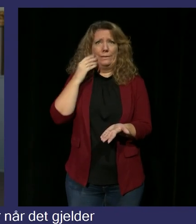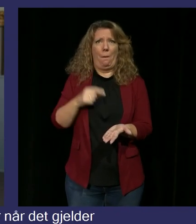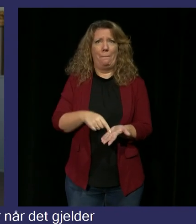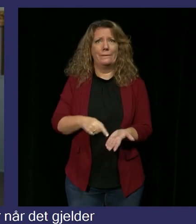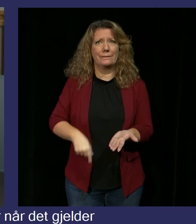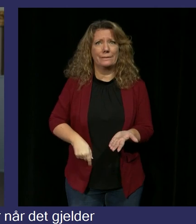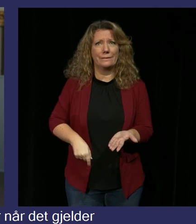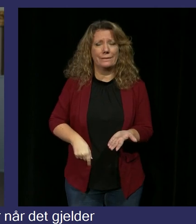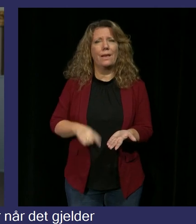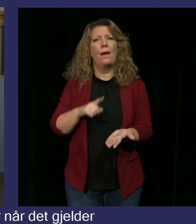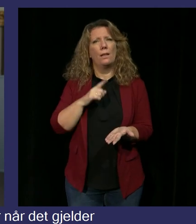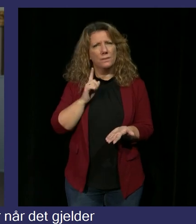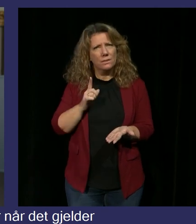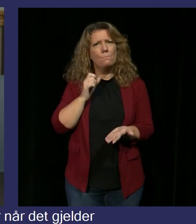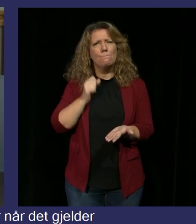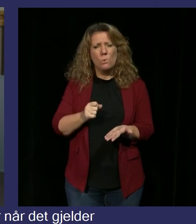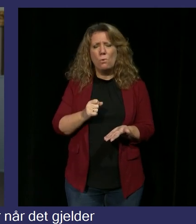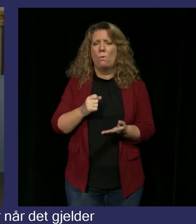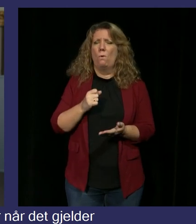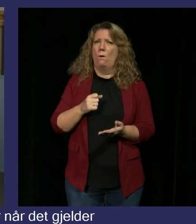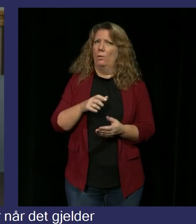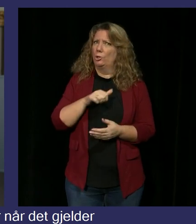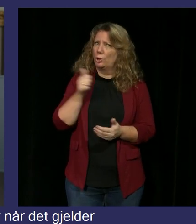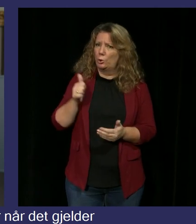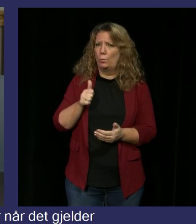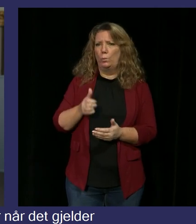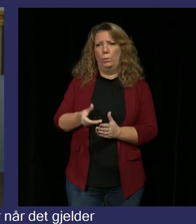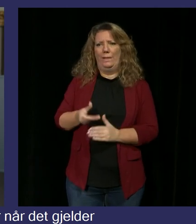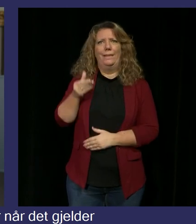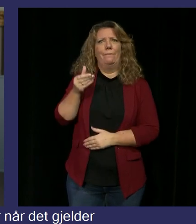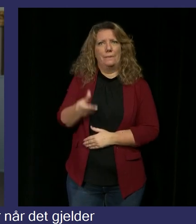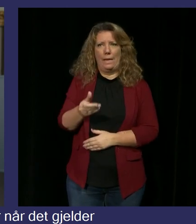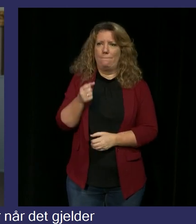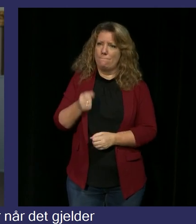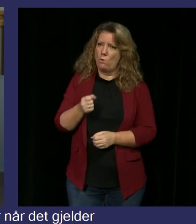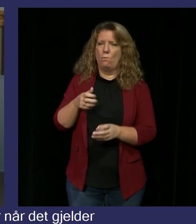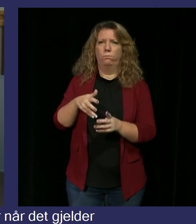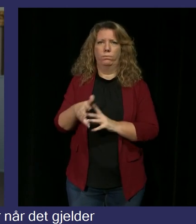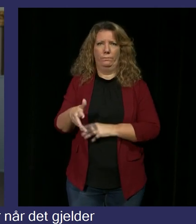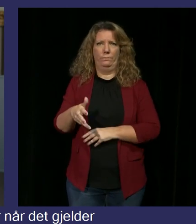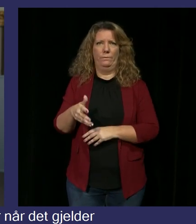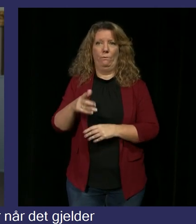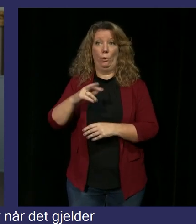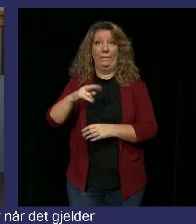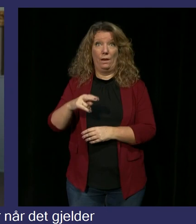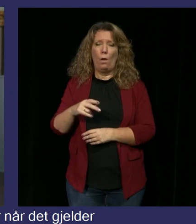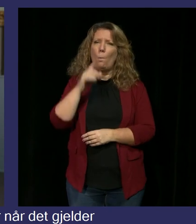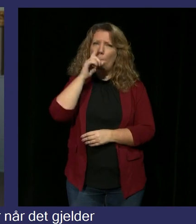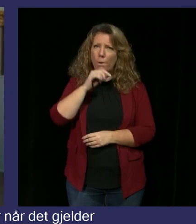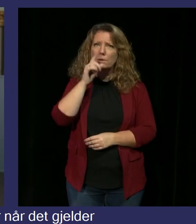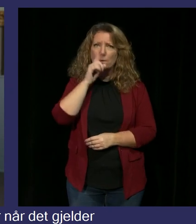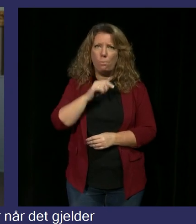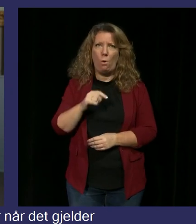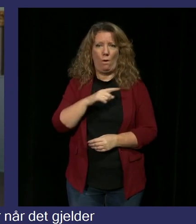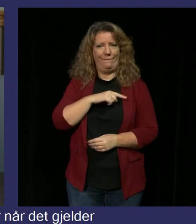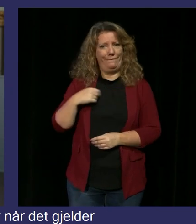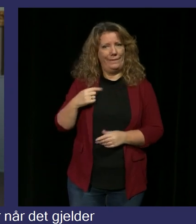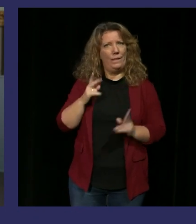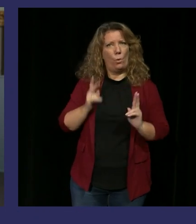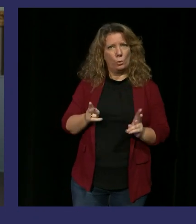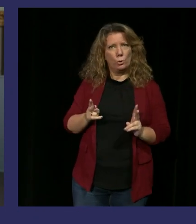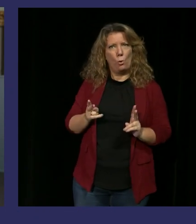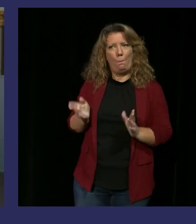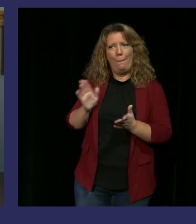det må gjøres noen store investeringer på når det gjelder digitalisering for å sørge for at vi blir med inn i